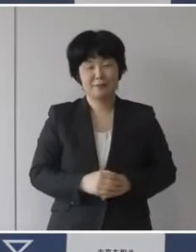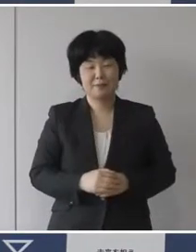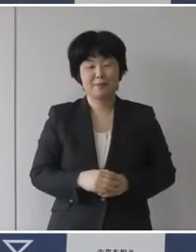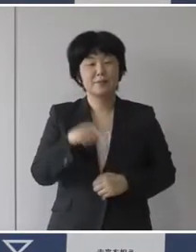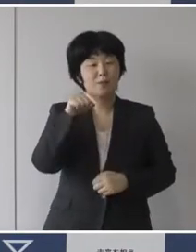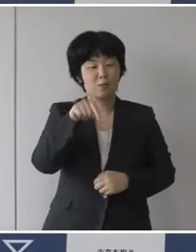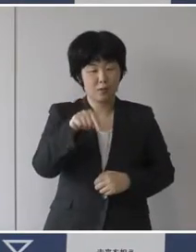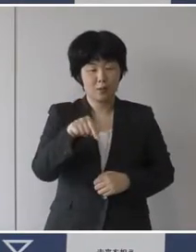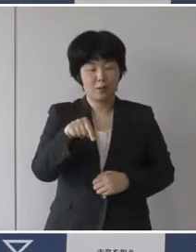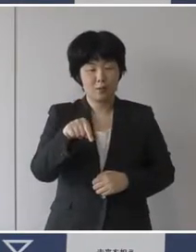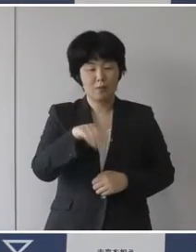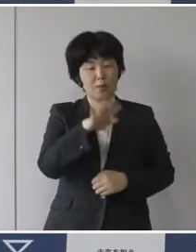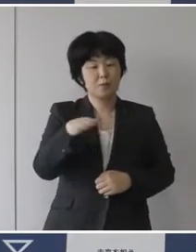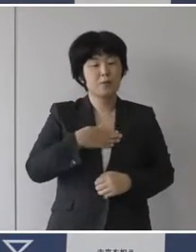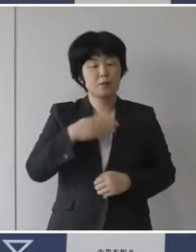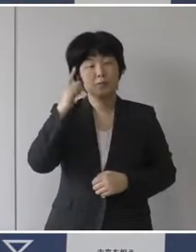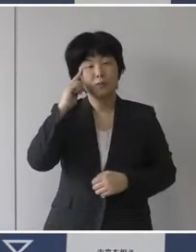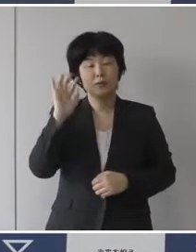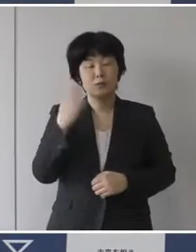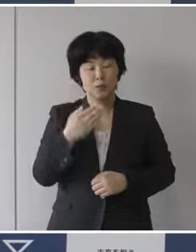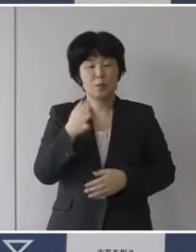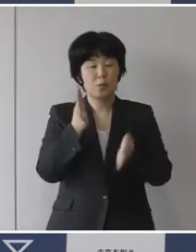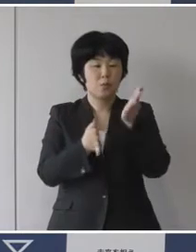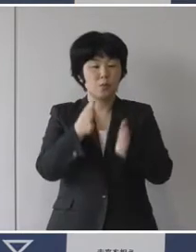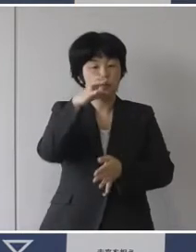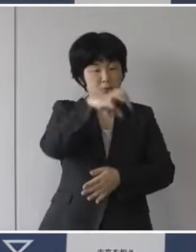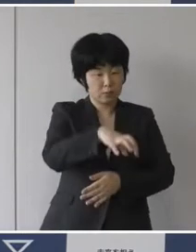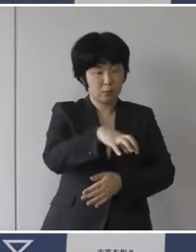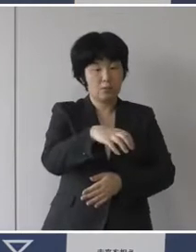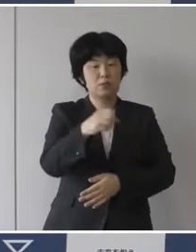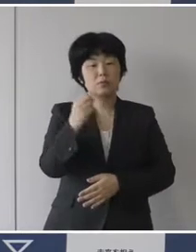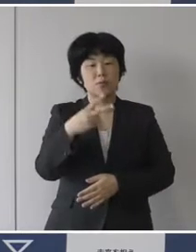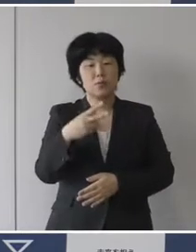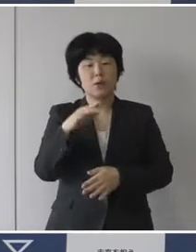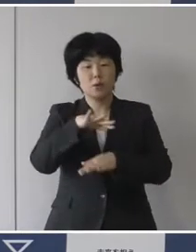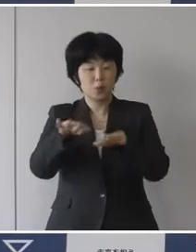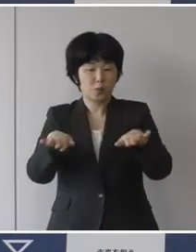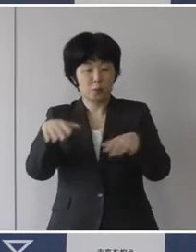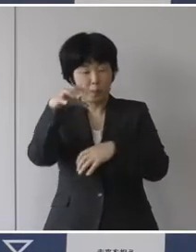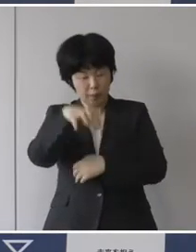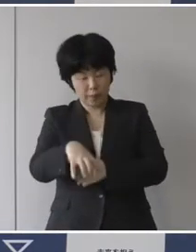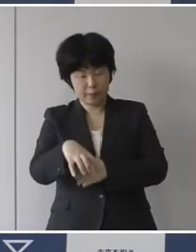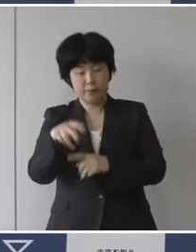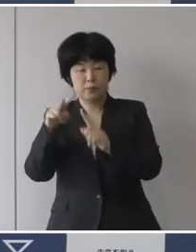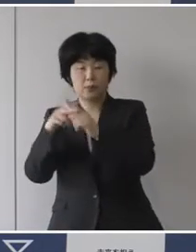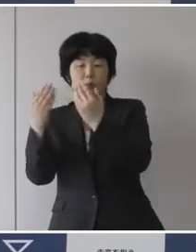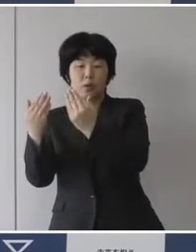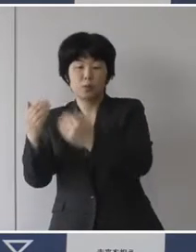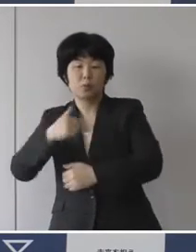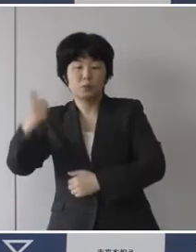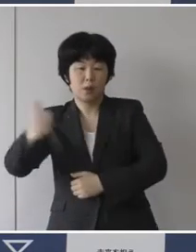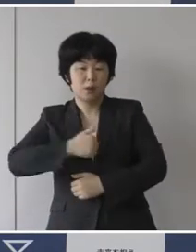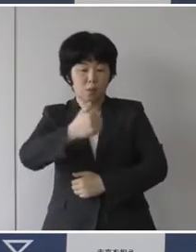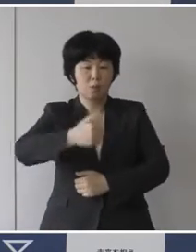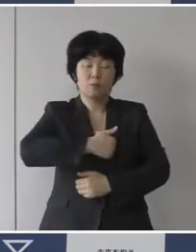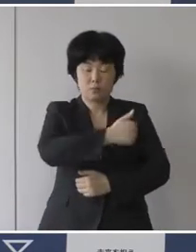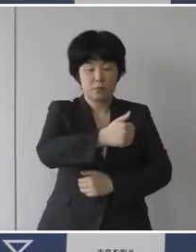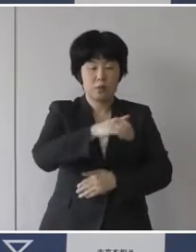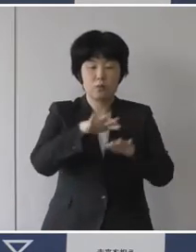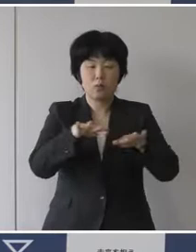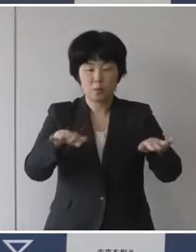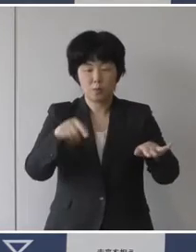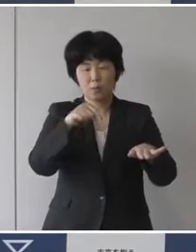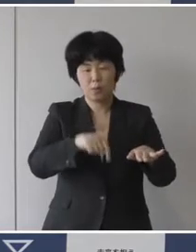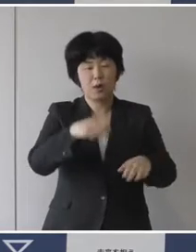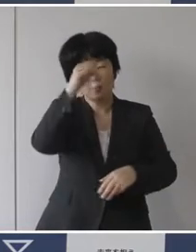存知の通り保育園でありますとか認定こども園、また小学校などに通っているお子さんが病気とか怪我